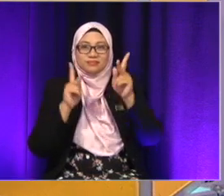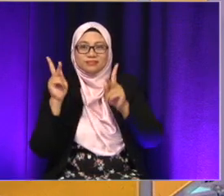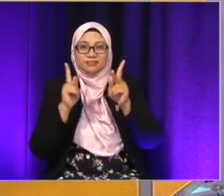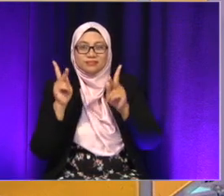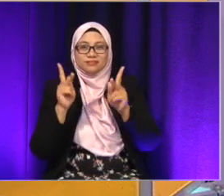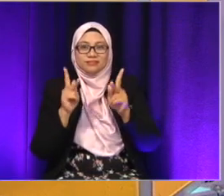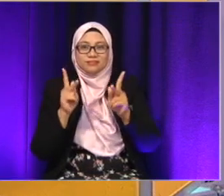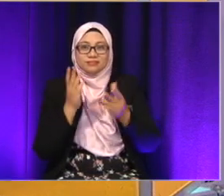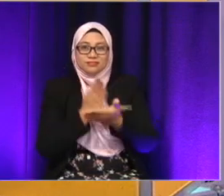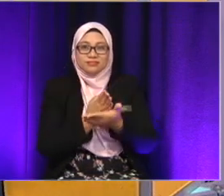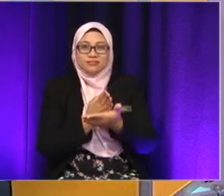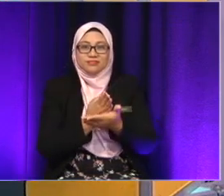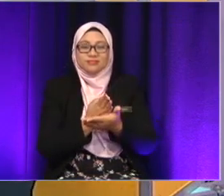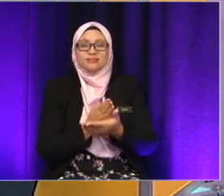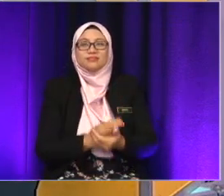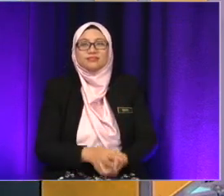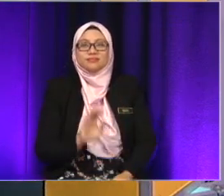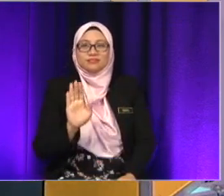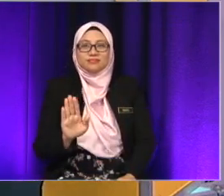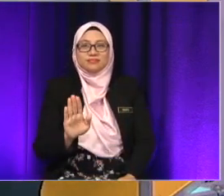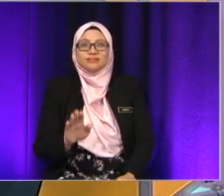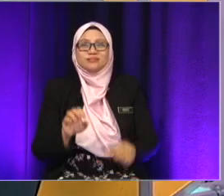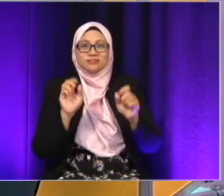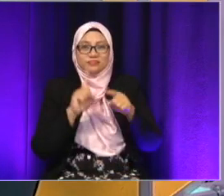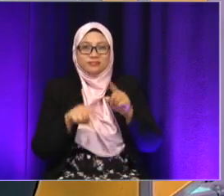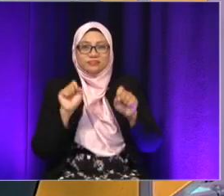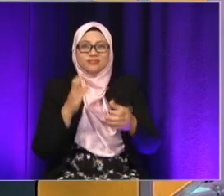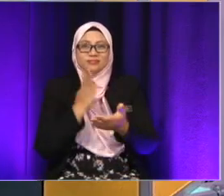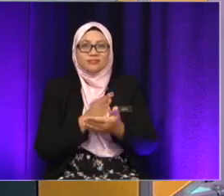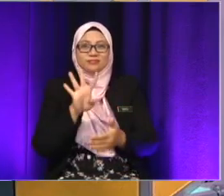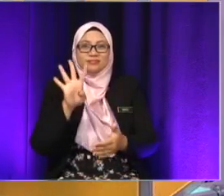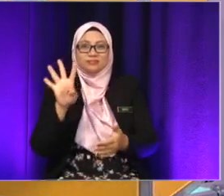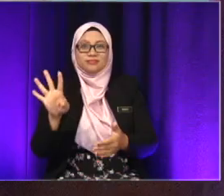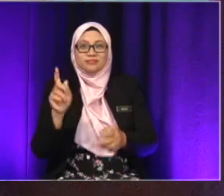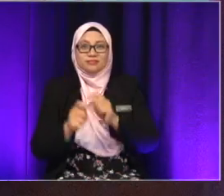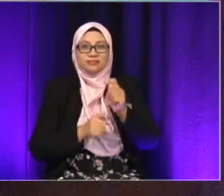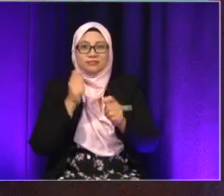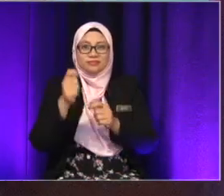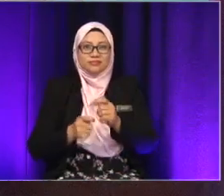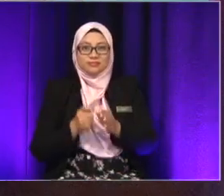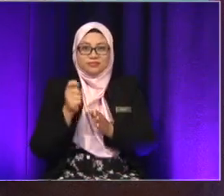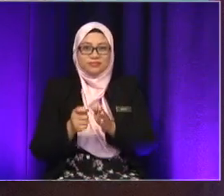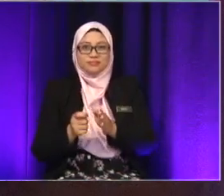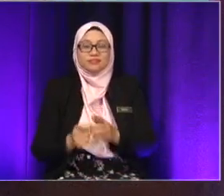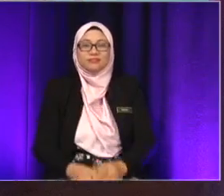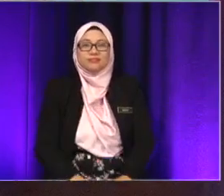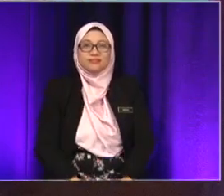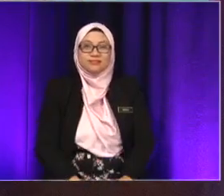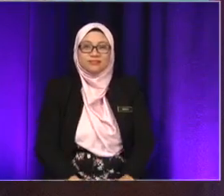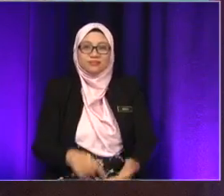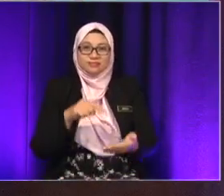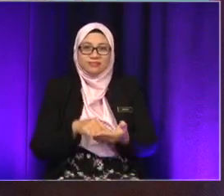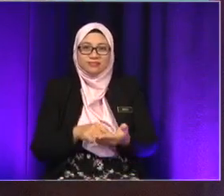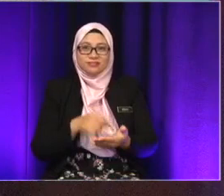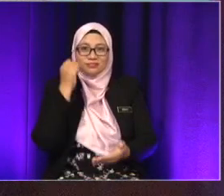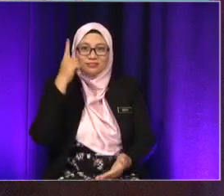ke 4 tayar. Okey, kita terus lagi insya-Allah. Okey. Okey, cikgu. Jadi ini di antara yang kita boleh faham tentang hidrolik dalam kehidupan seharian kita,